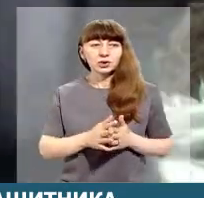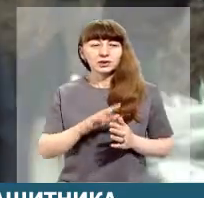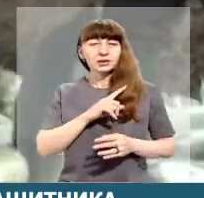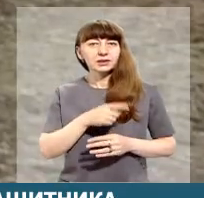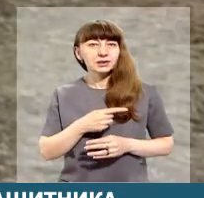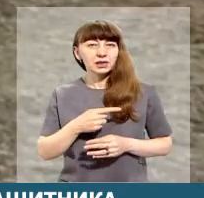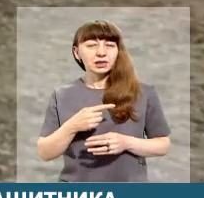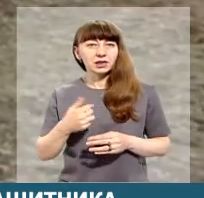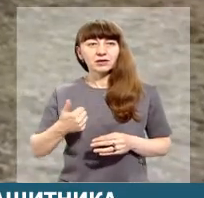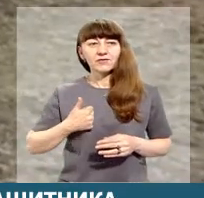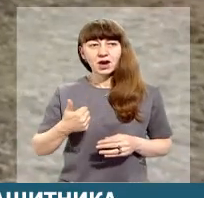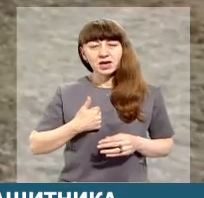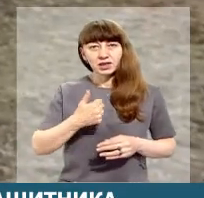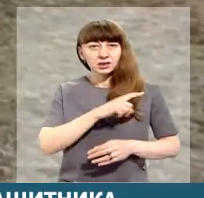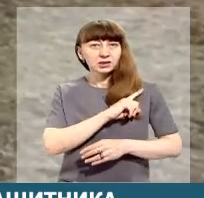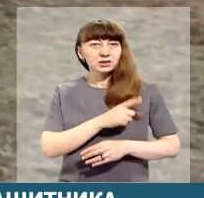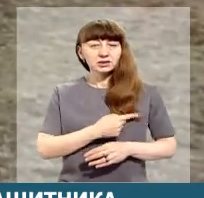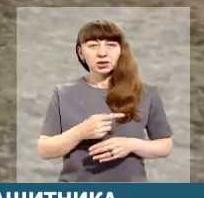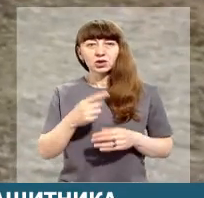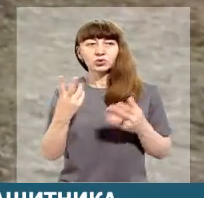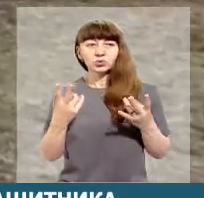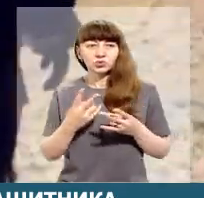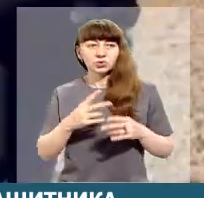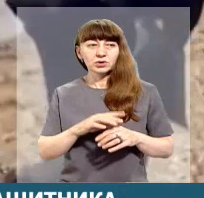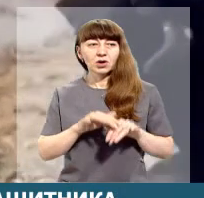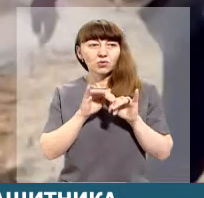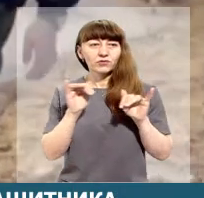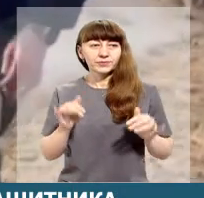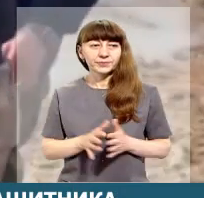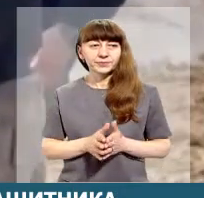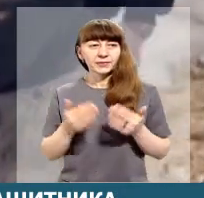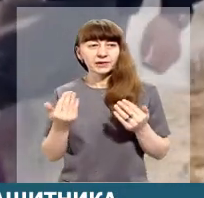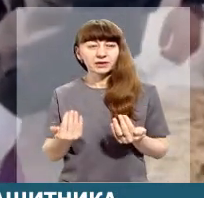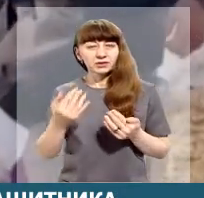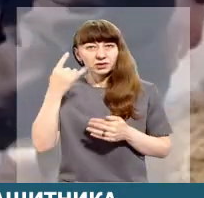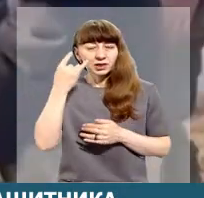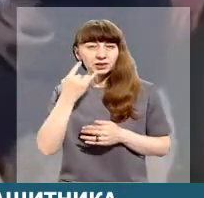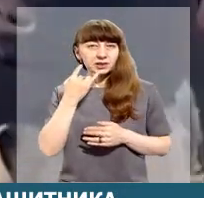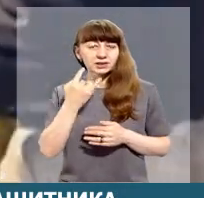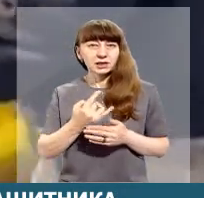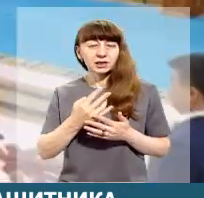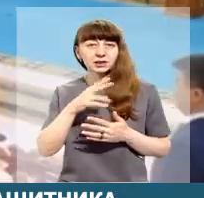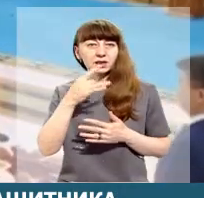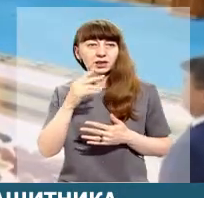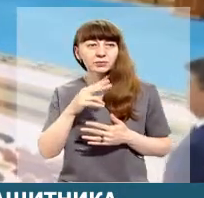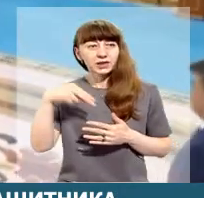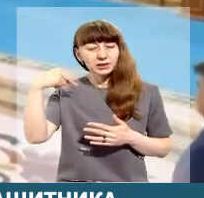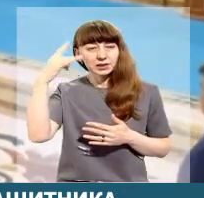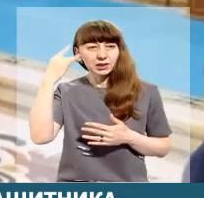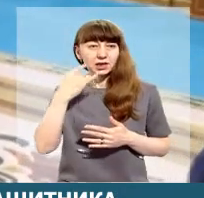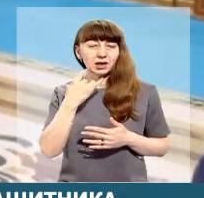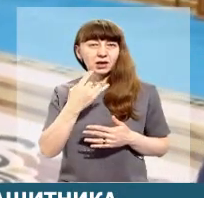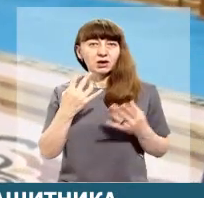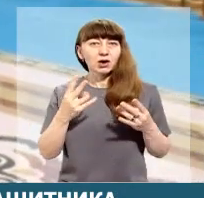и боеспособной армии существенно возрастает. Касым-Жомарт Токаев отметил, что работа по повышению